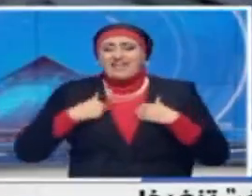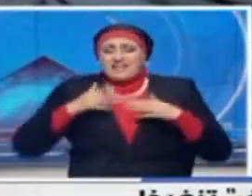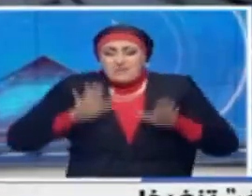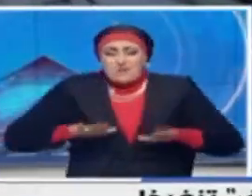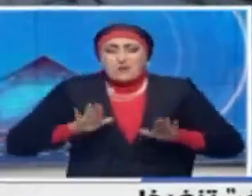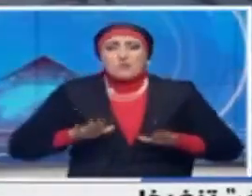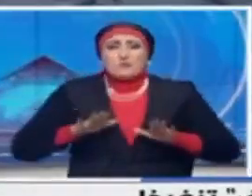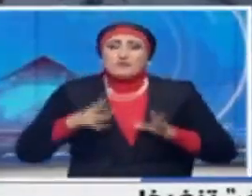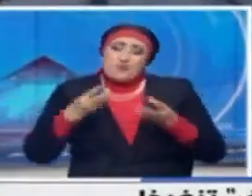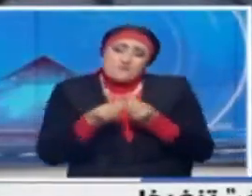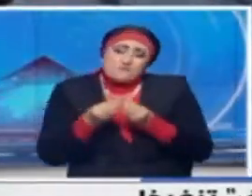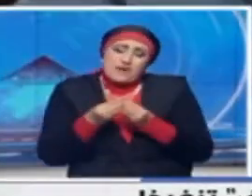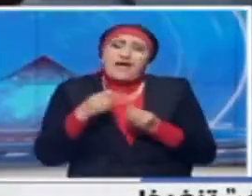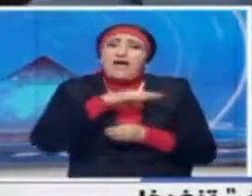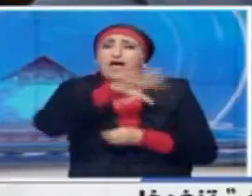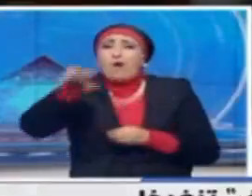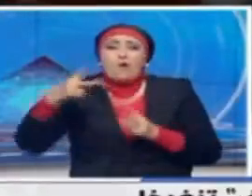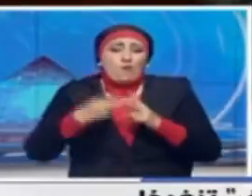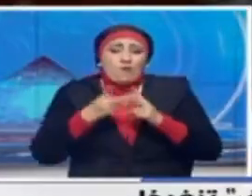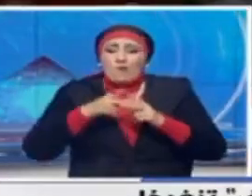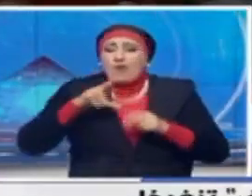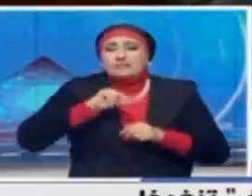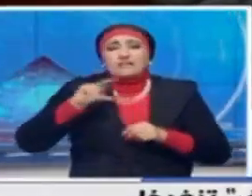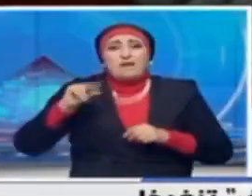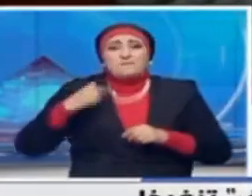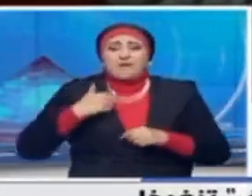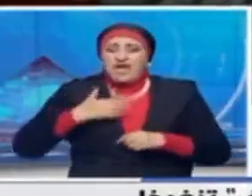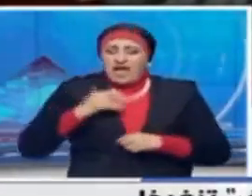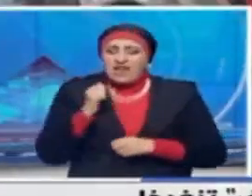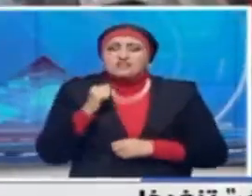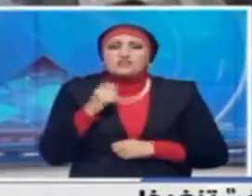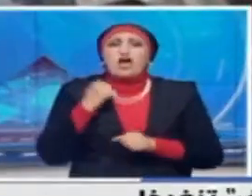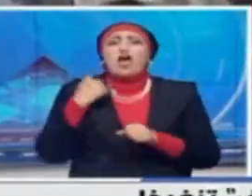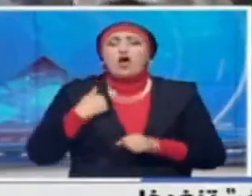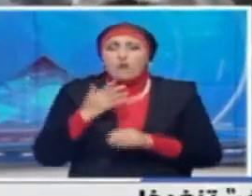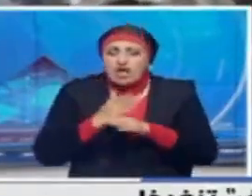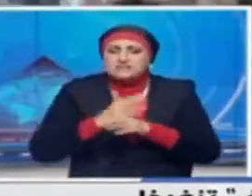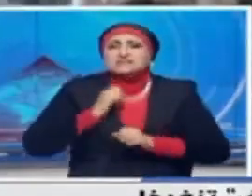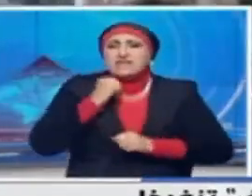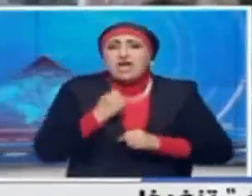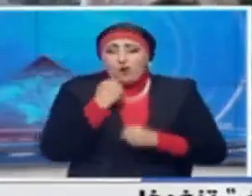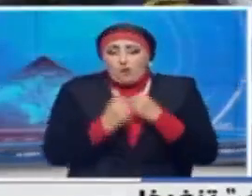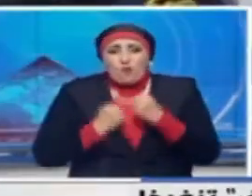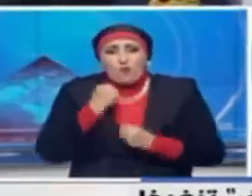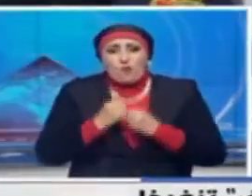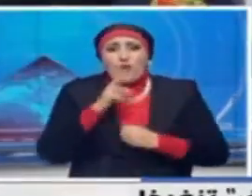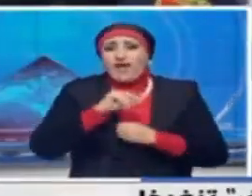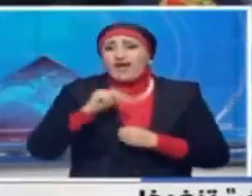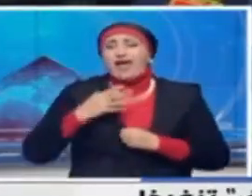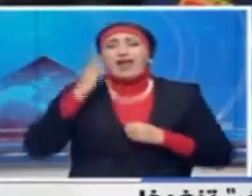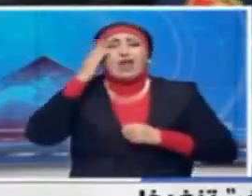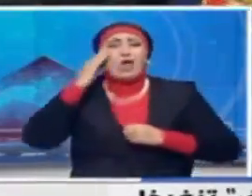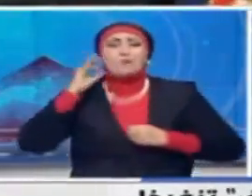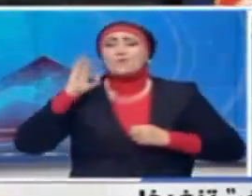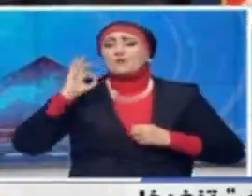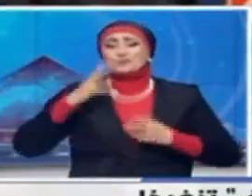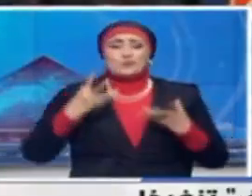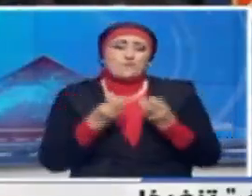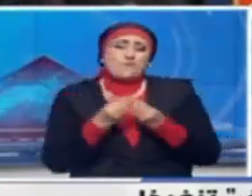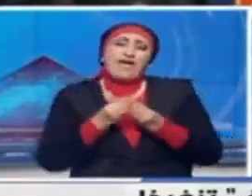في وسط الخليلي طاولي مجهود، وحظ الحلو أكون بينكم وليا